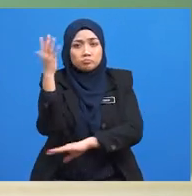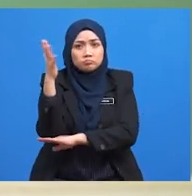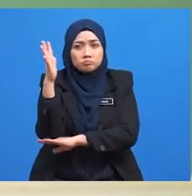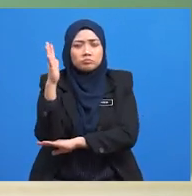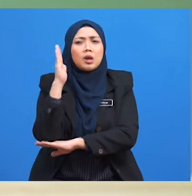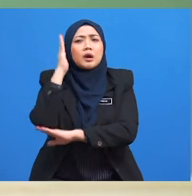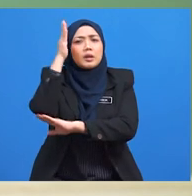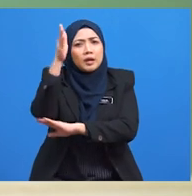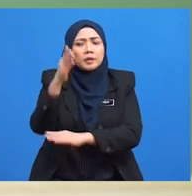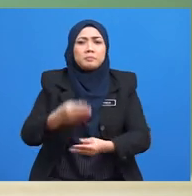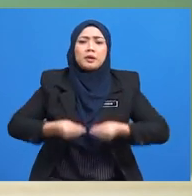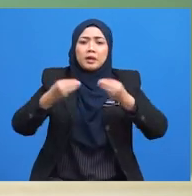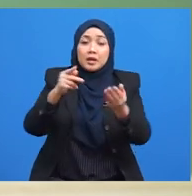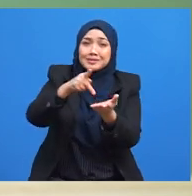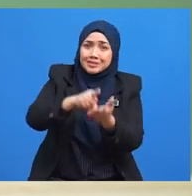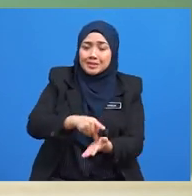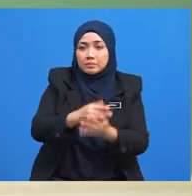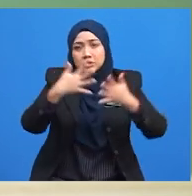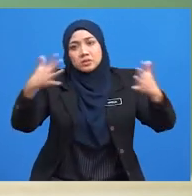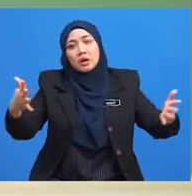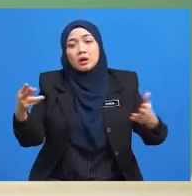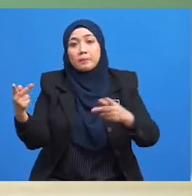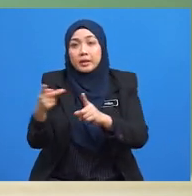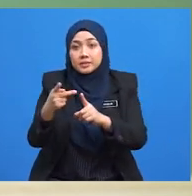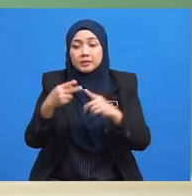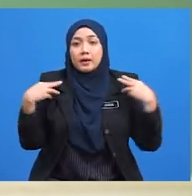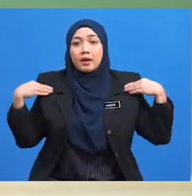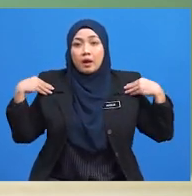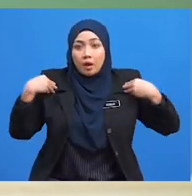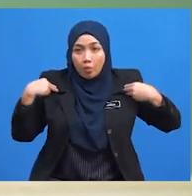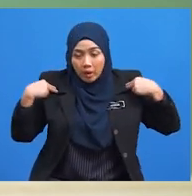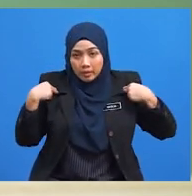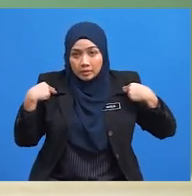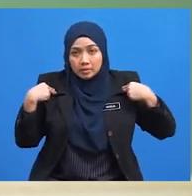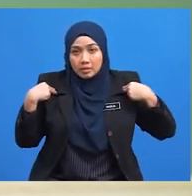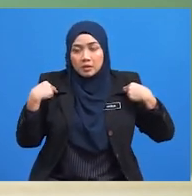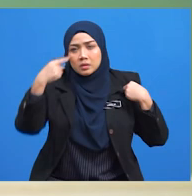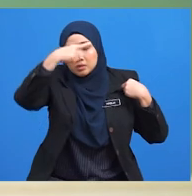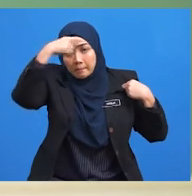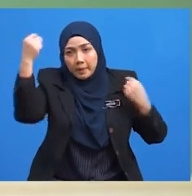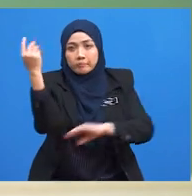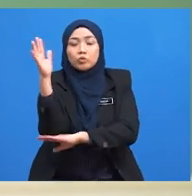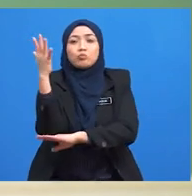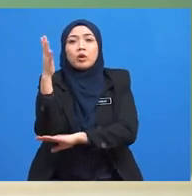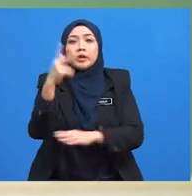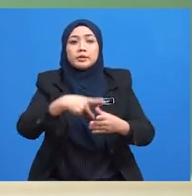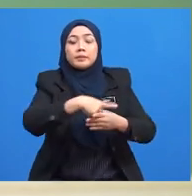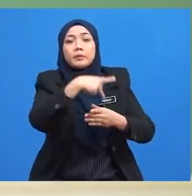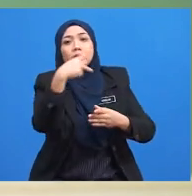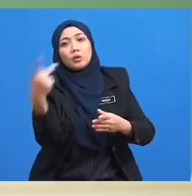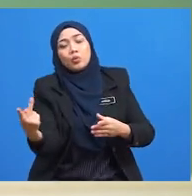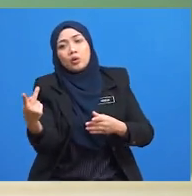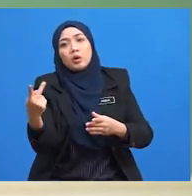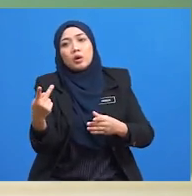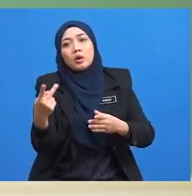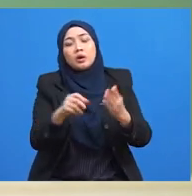kesan besar terhadap haiwan kerana tumbuhan berperanan sebagai pengeluar yang merupakan